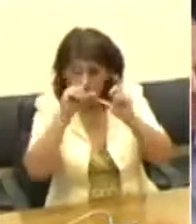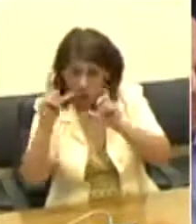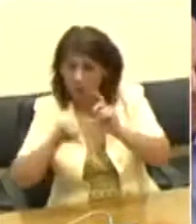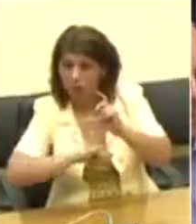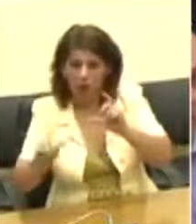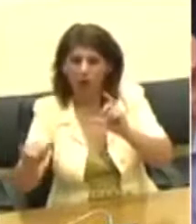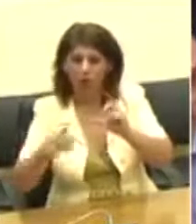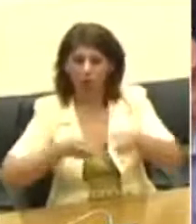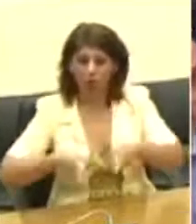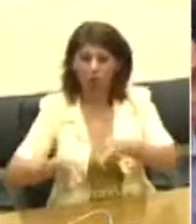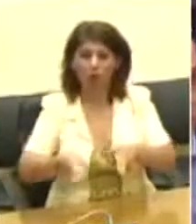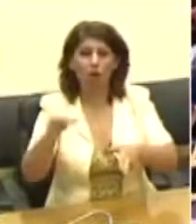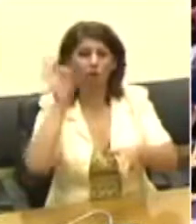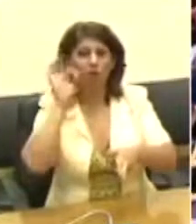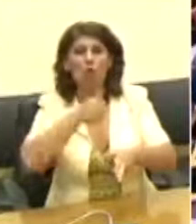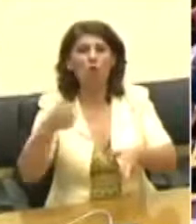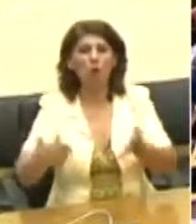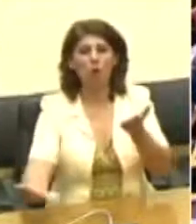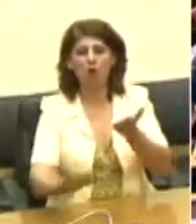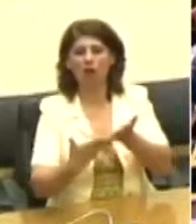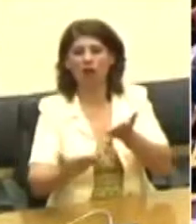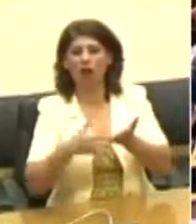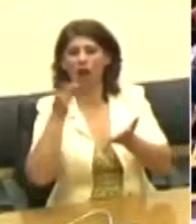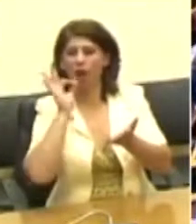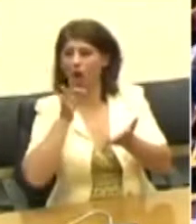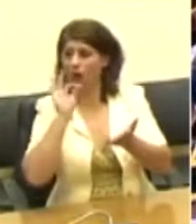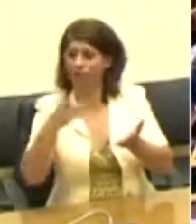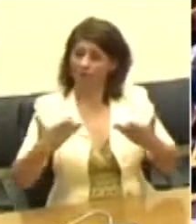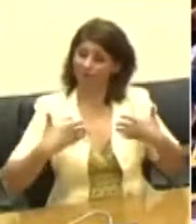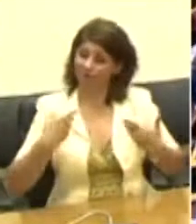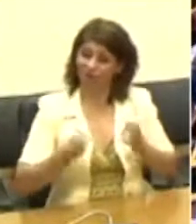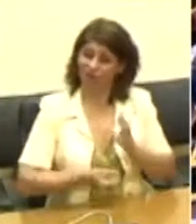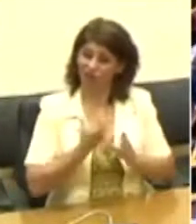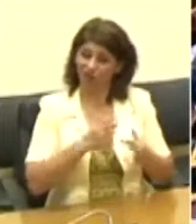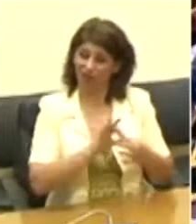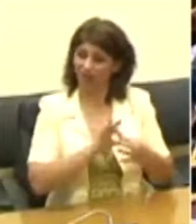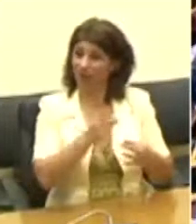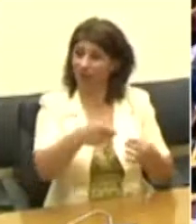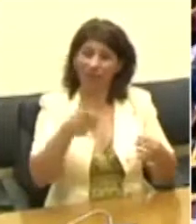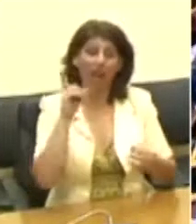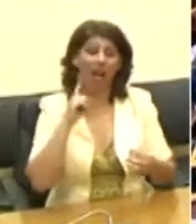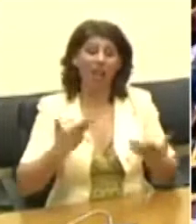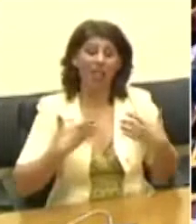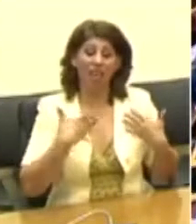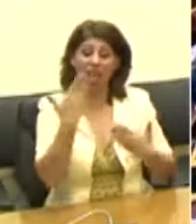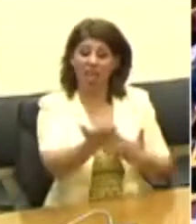δρόμους της Θεσσαλονίκης, αλλά μόνο στα σαλόνια. Να τους χαίρεστε, τους νέους σας συμμάχους, και να τη χαίρεστε.